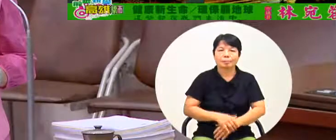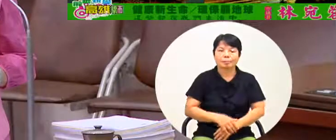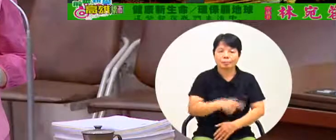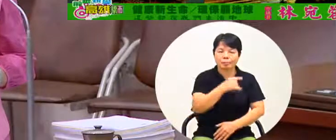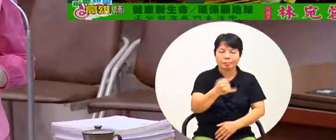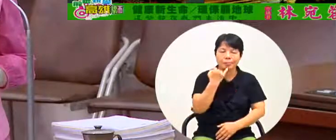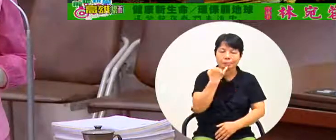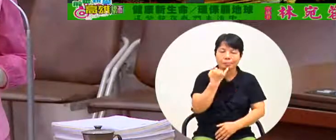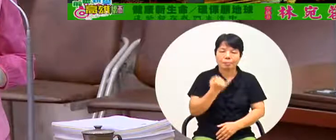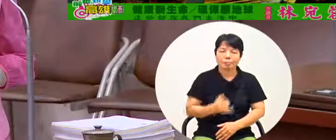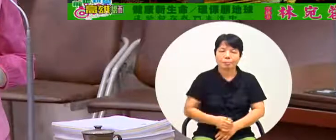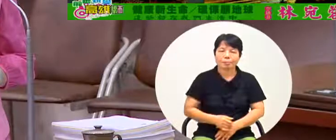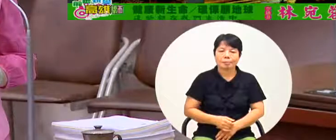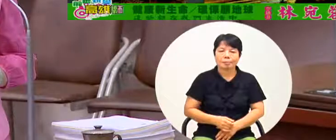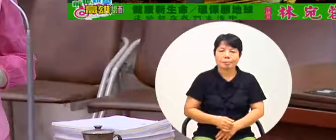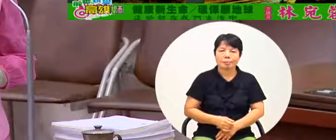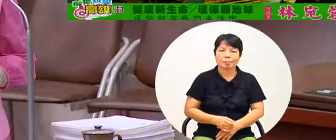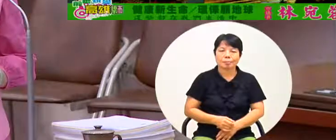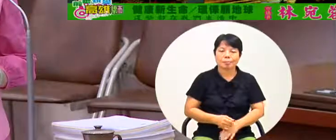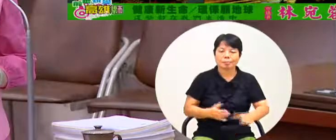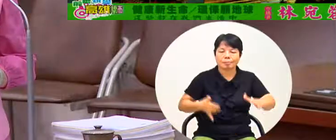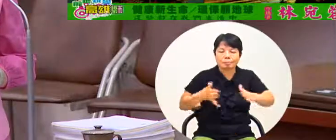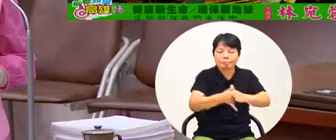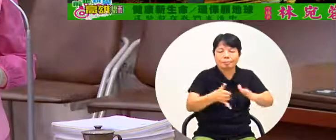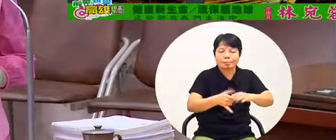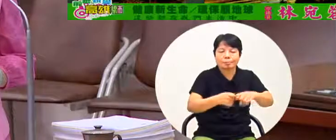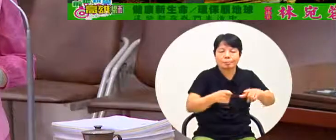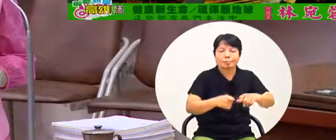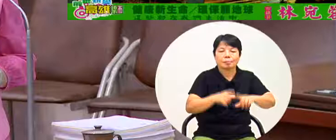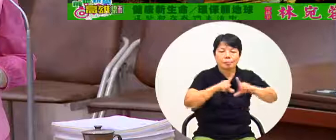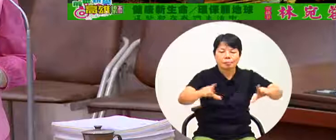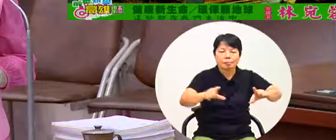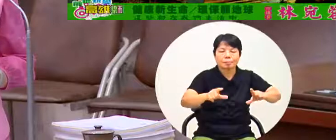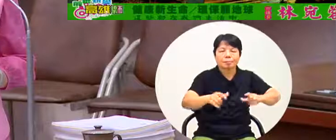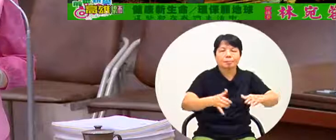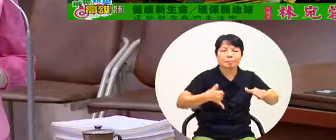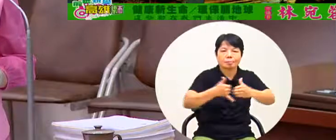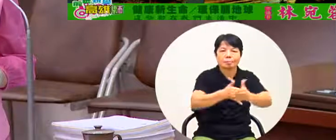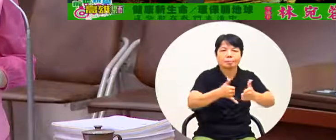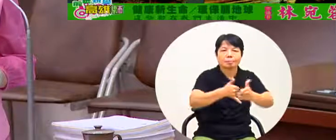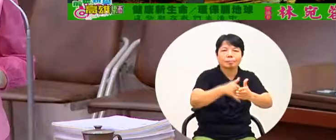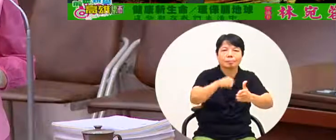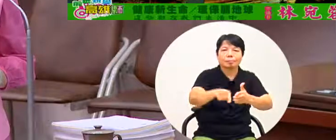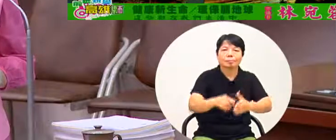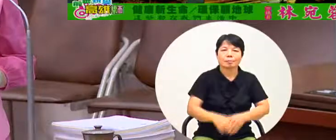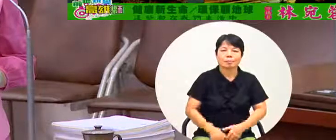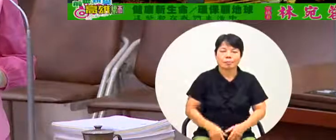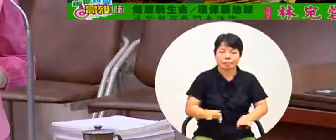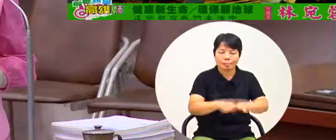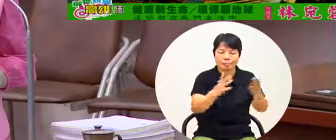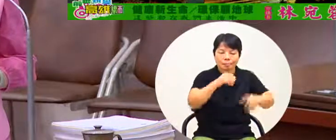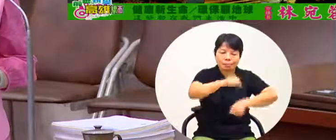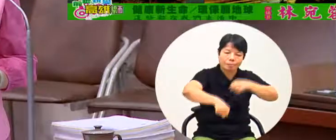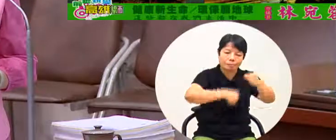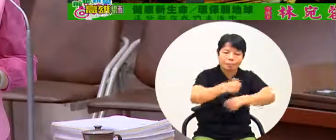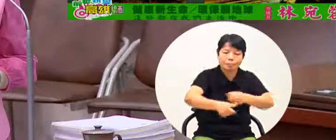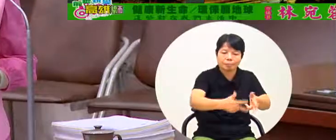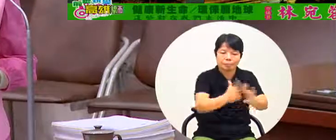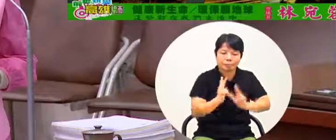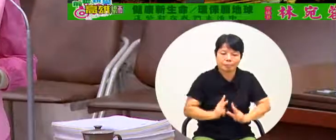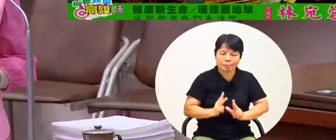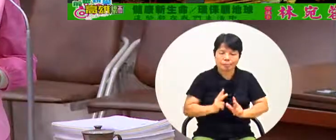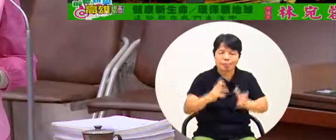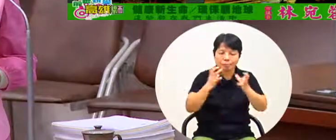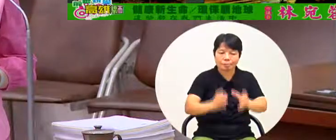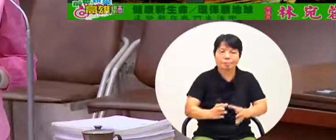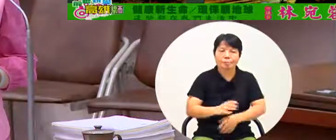嘛，所以我们就在这边、开了一个现在的一个自行车桥 自行人行景观桥，那也